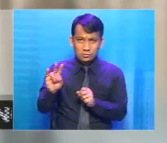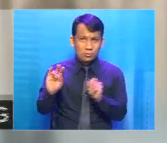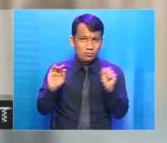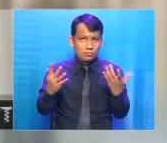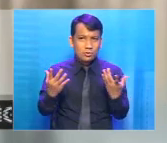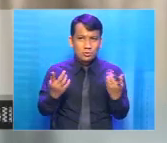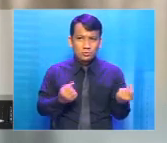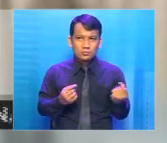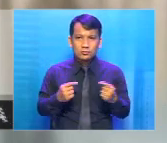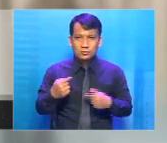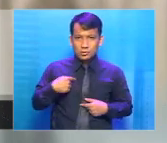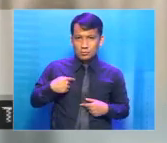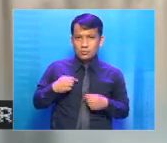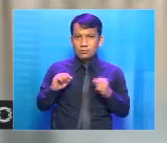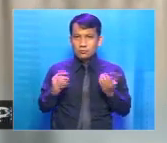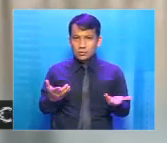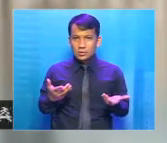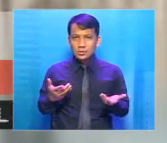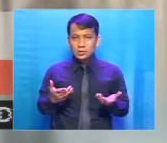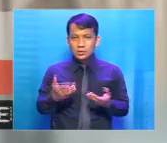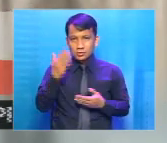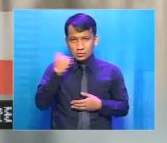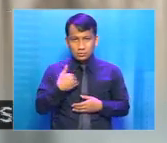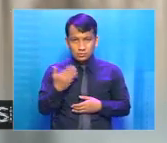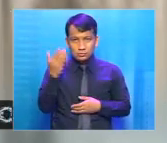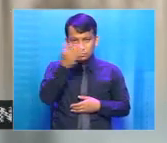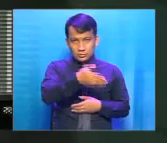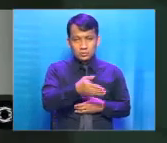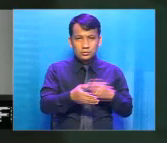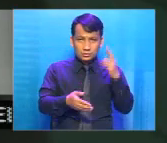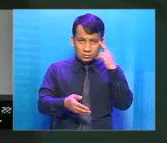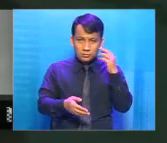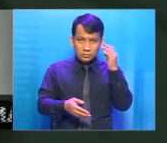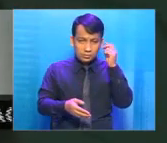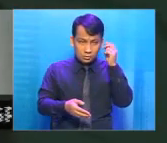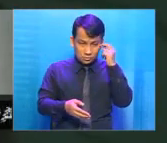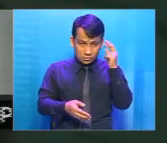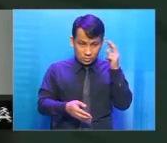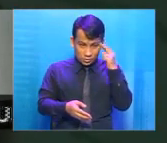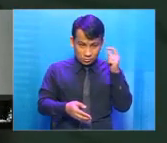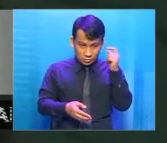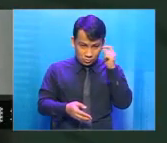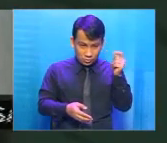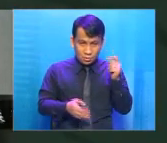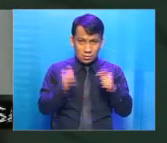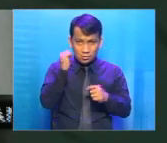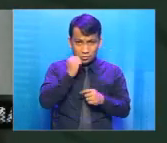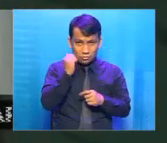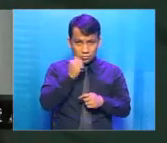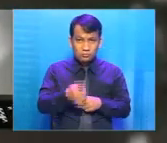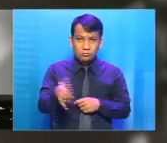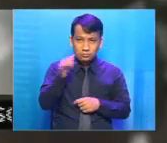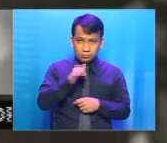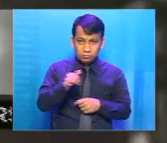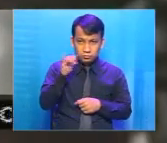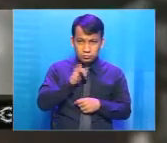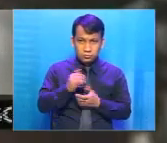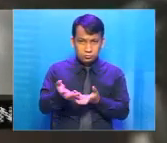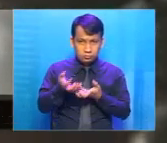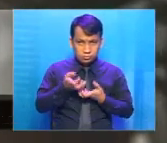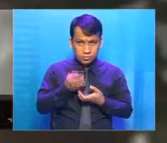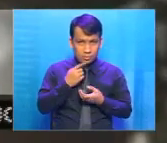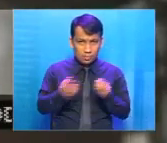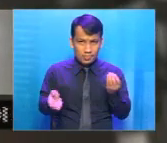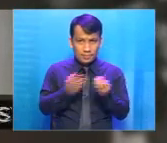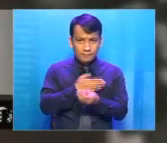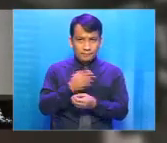nagawa, so wala na raw kaming magagawa. That's why we run to you, Sir Rafi. Bukod sa madalas na inuman session, gusto rin daw